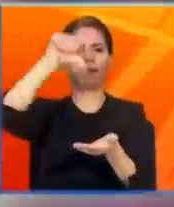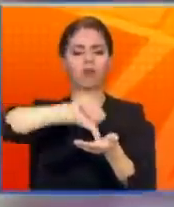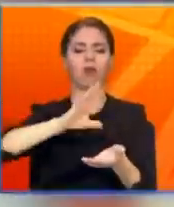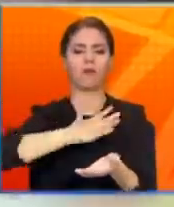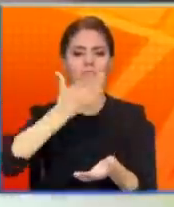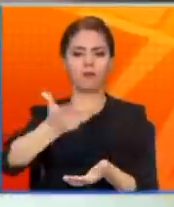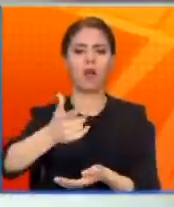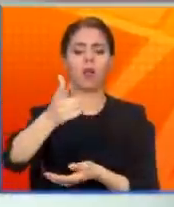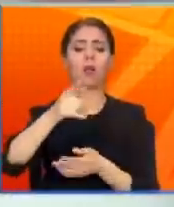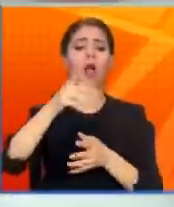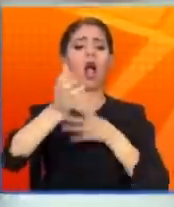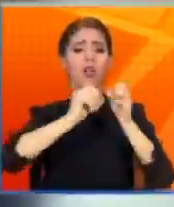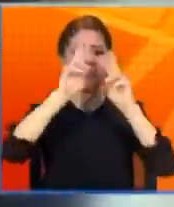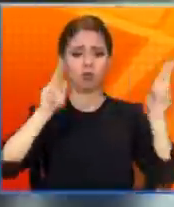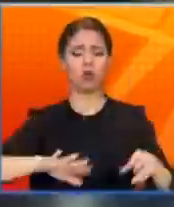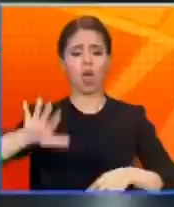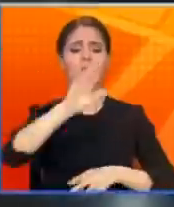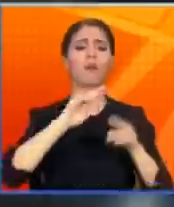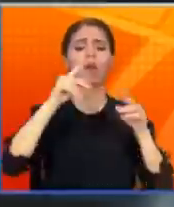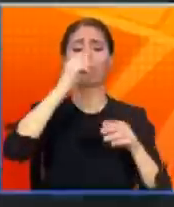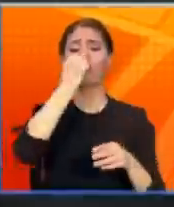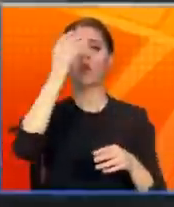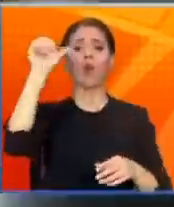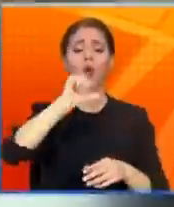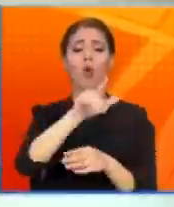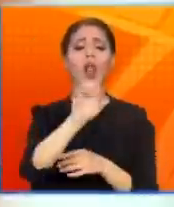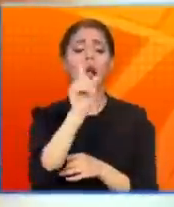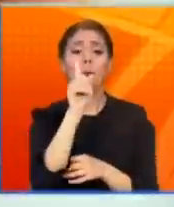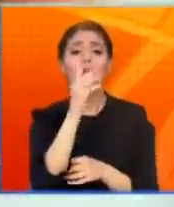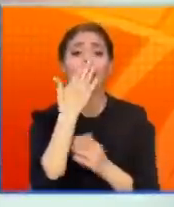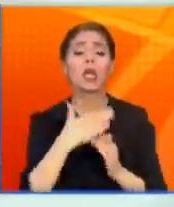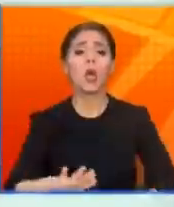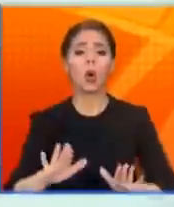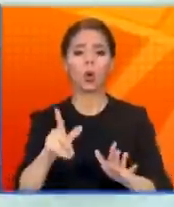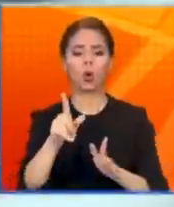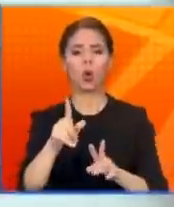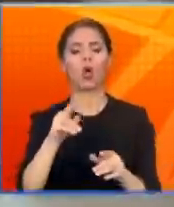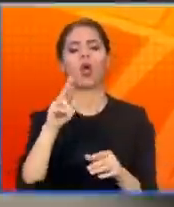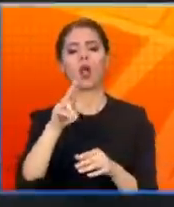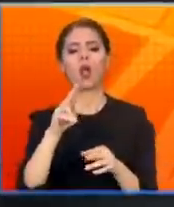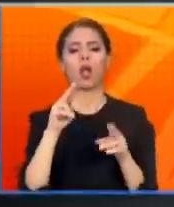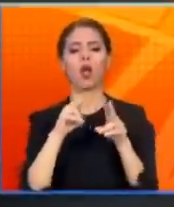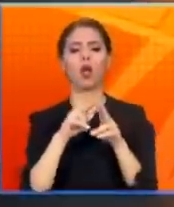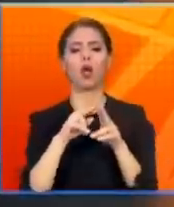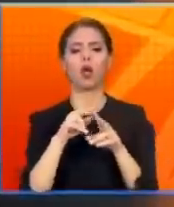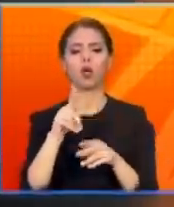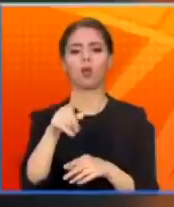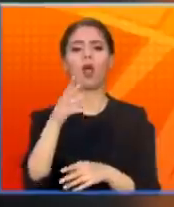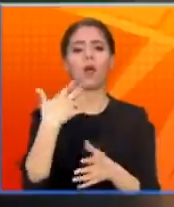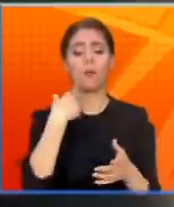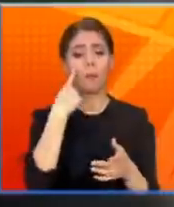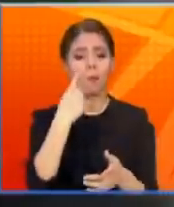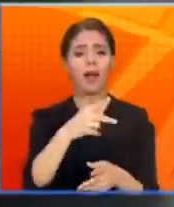de benzer. Raflar neredeyse bomboş, bir tane bile kolonya bulabilmek mümkün değil. Efendim siz de arıyordunuz herhalde. Evet,